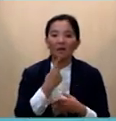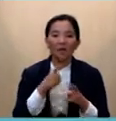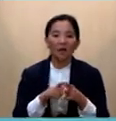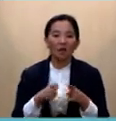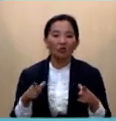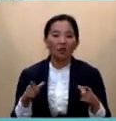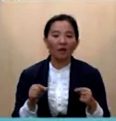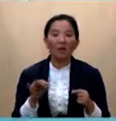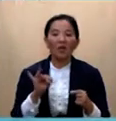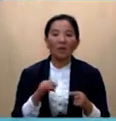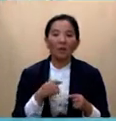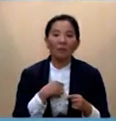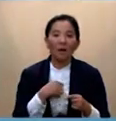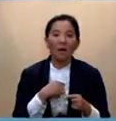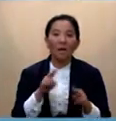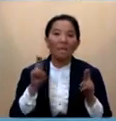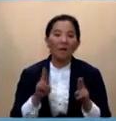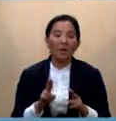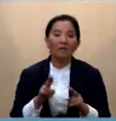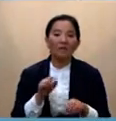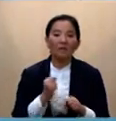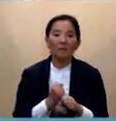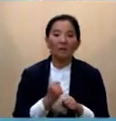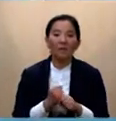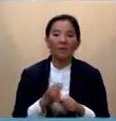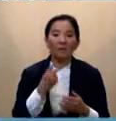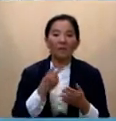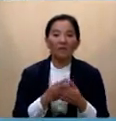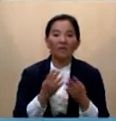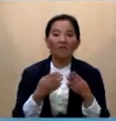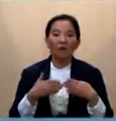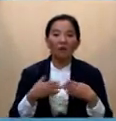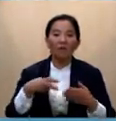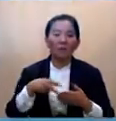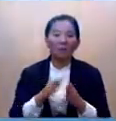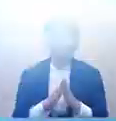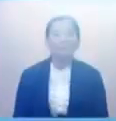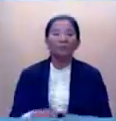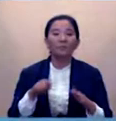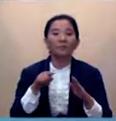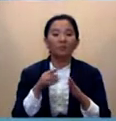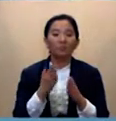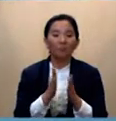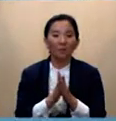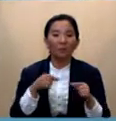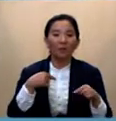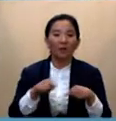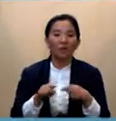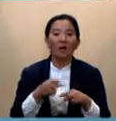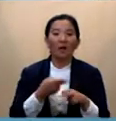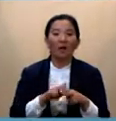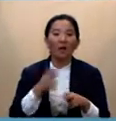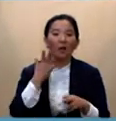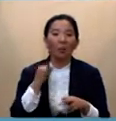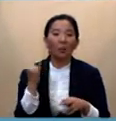карточка. Ну, мы бьем правило пенальти. Вставайте в ворота, Росомахи. В момент удара